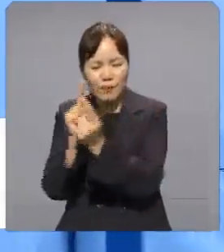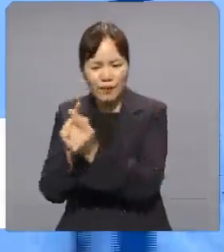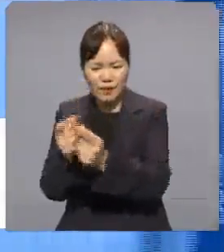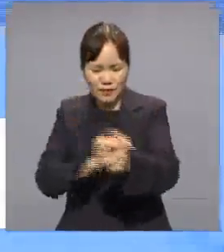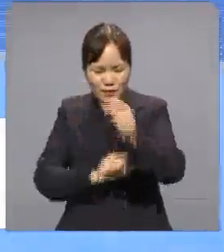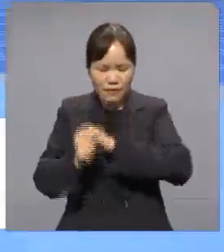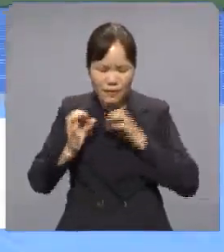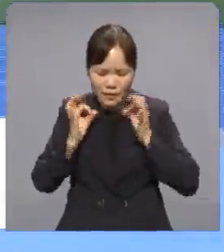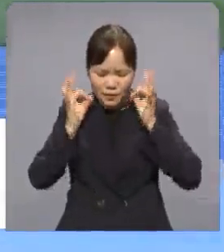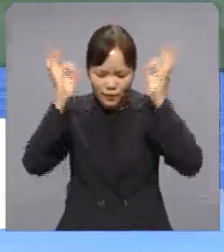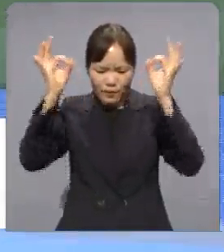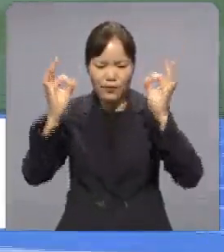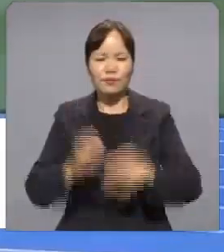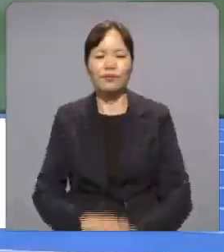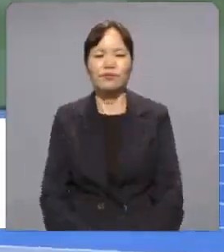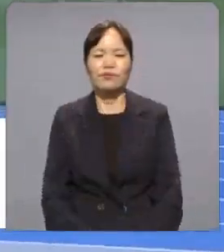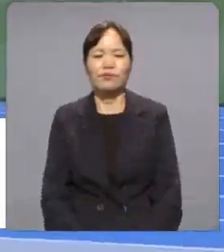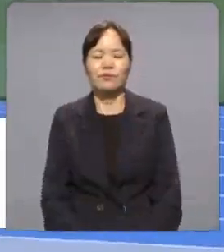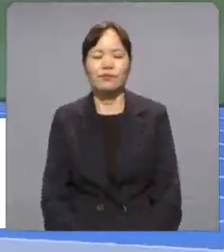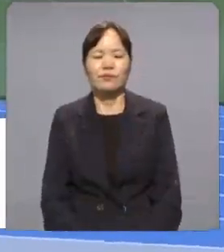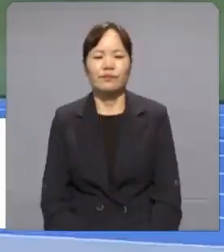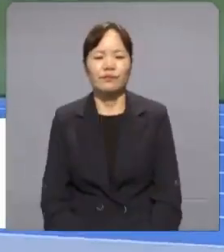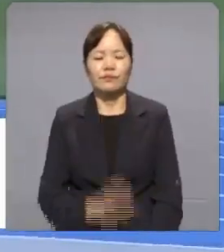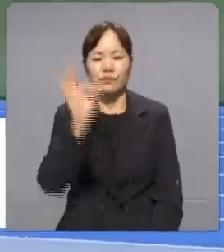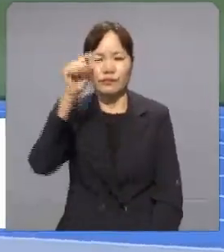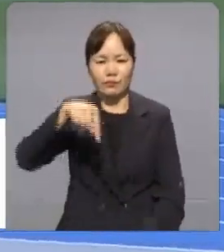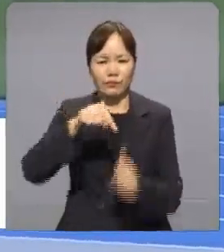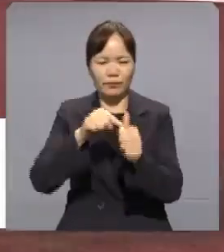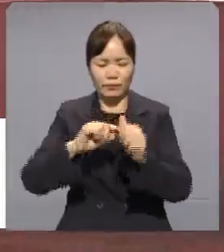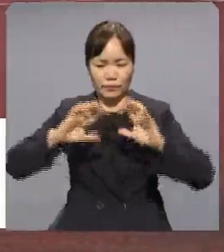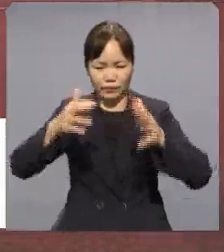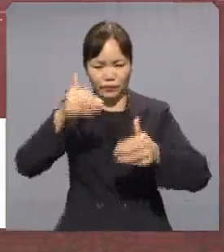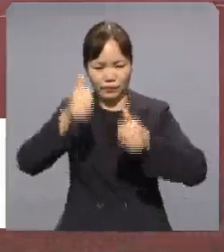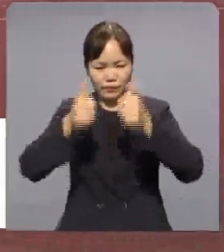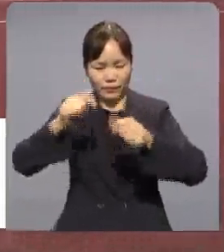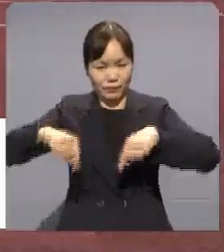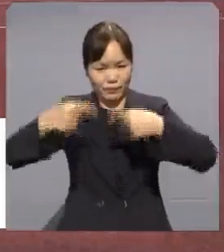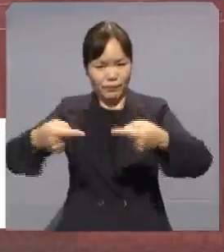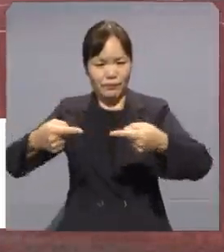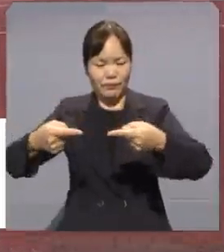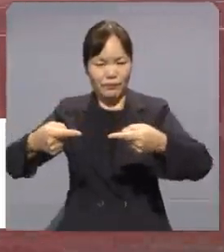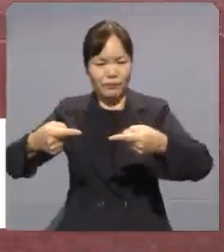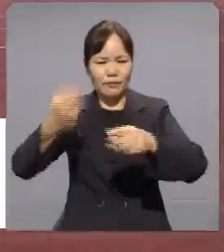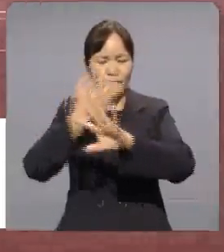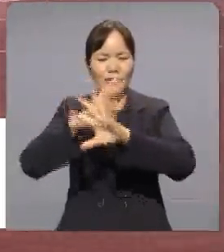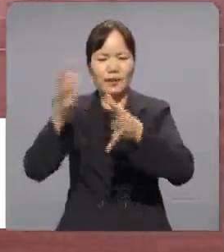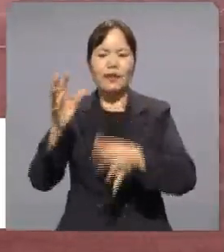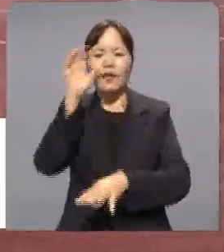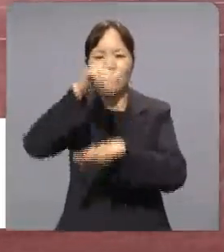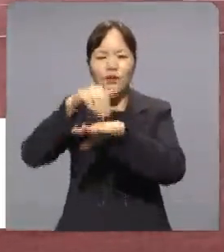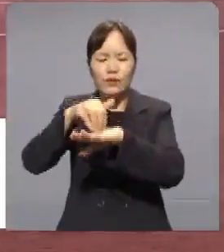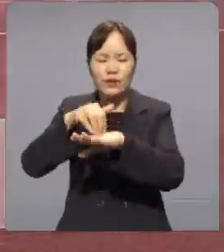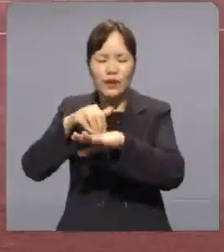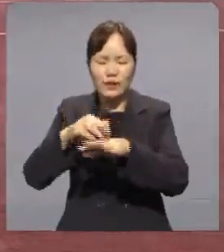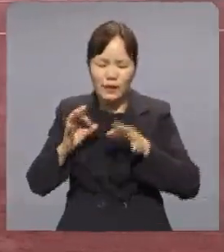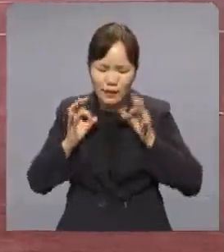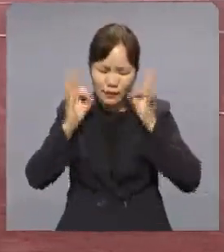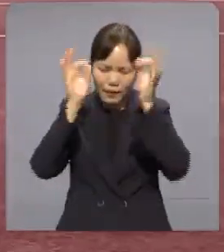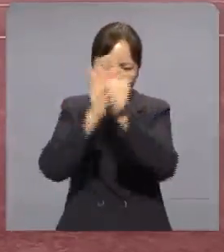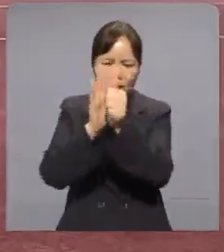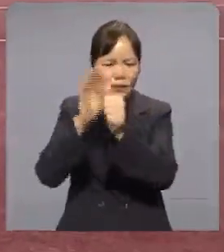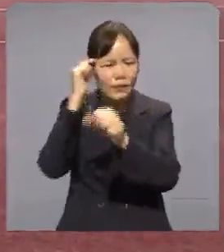적극적인 노력을 기울였습니다 우상혁의 국제대회 출전과 국외훈련을 최대한 지원할